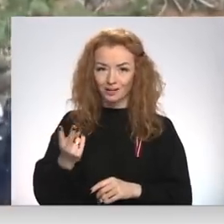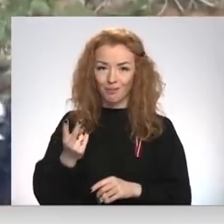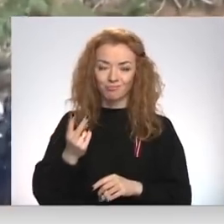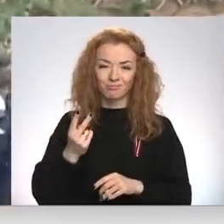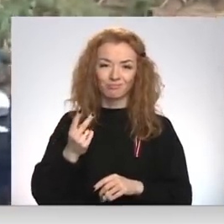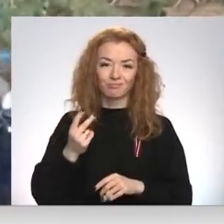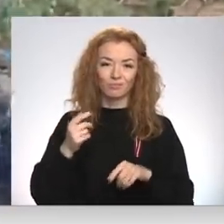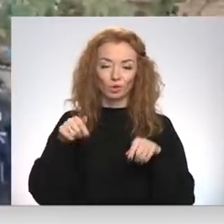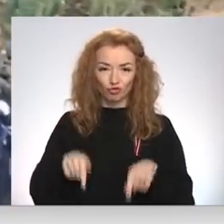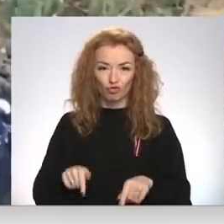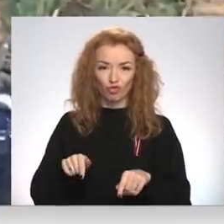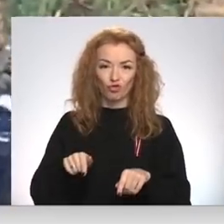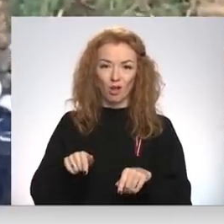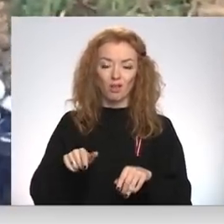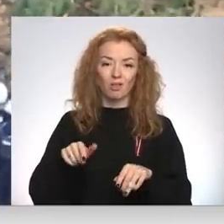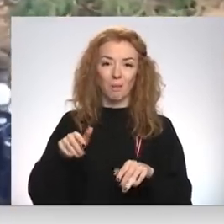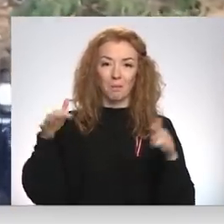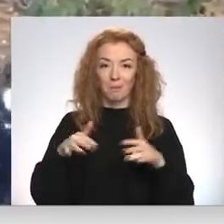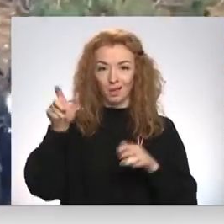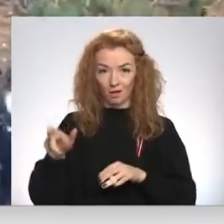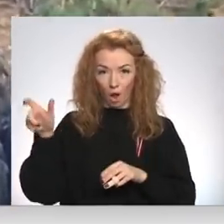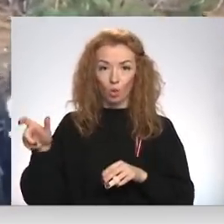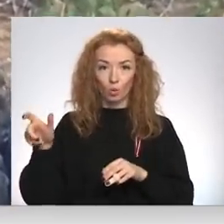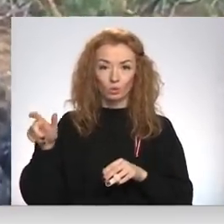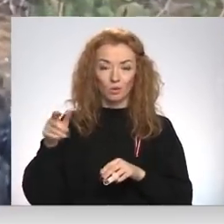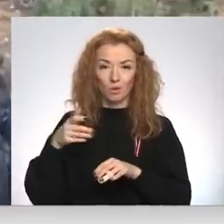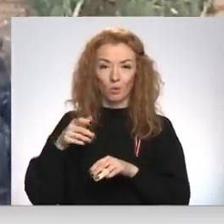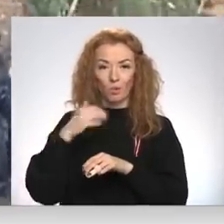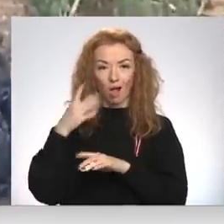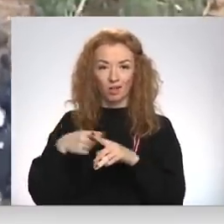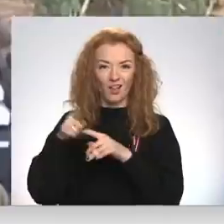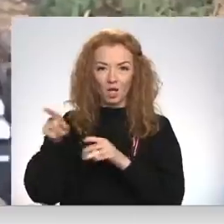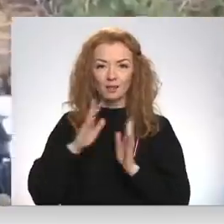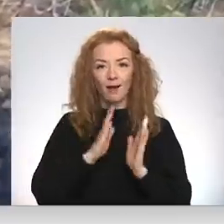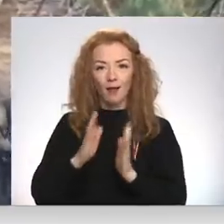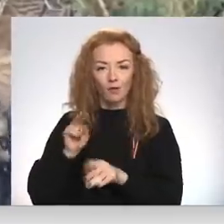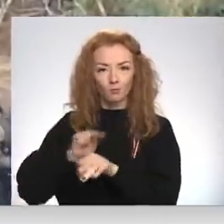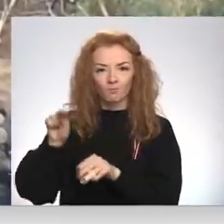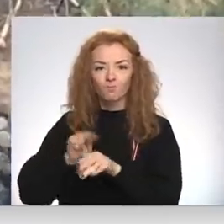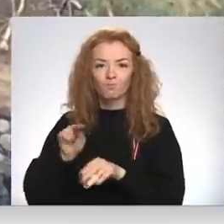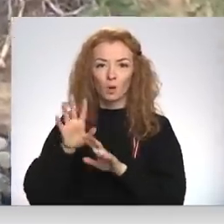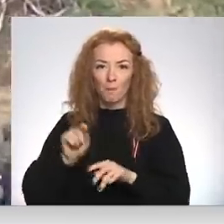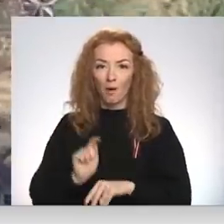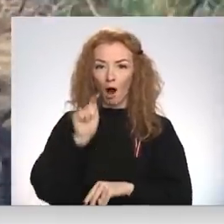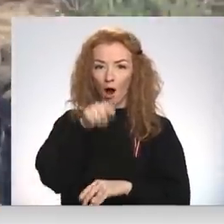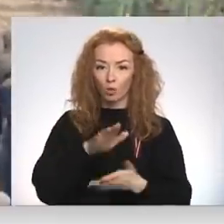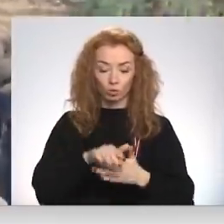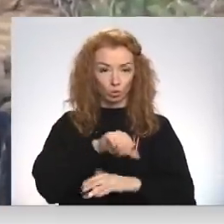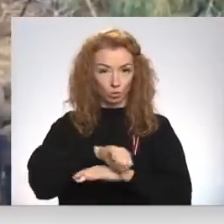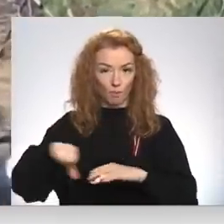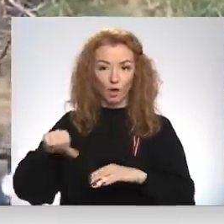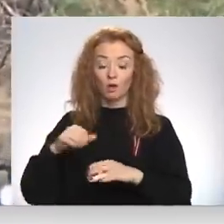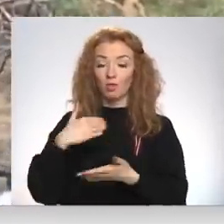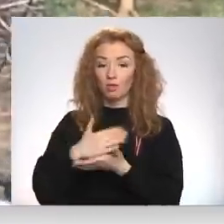šeit šie migranti tiek dažādā veidā sagatavoti, lai šo robežu mēģinātu šķērsot. Mēs nevaram izslēgt arī daļa no šīm